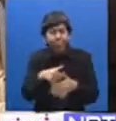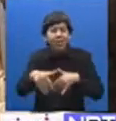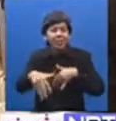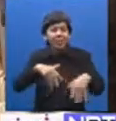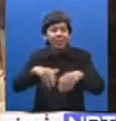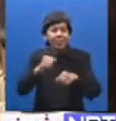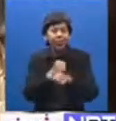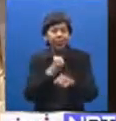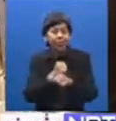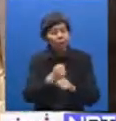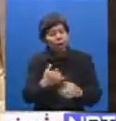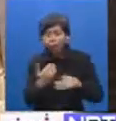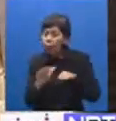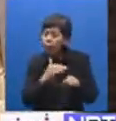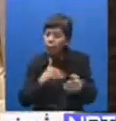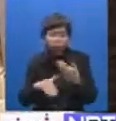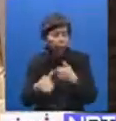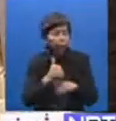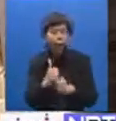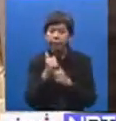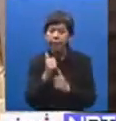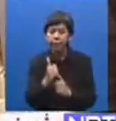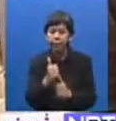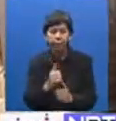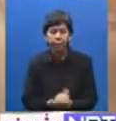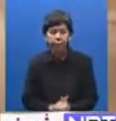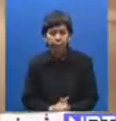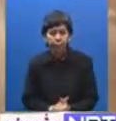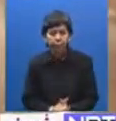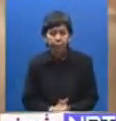ประชาชนเดินทางสัญจรได้โดยสะดวกและปลอดภัย